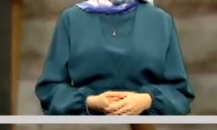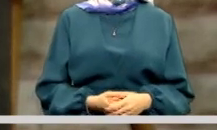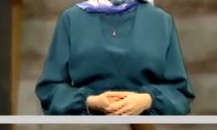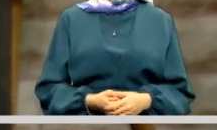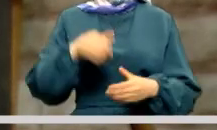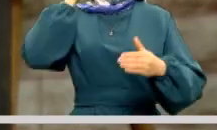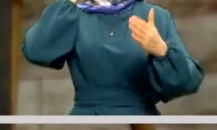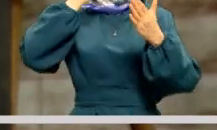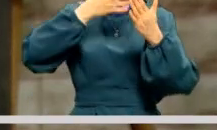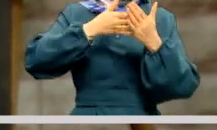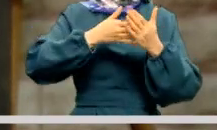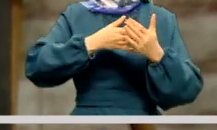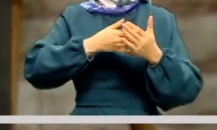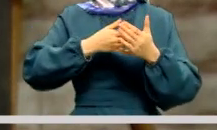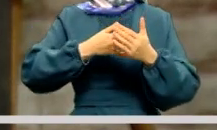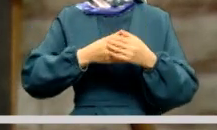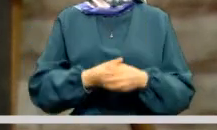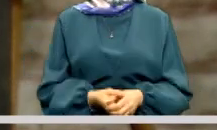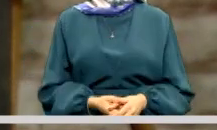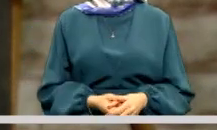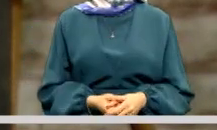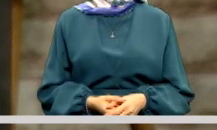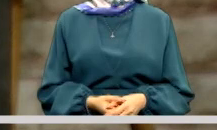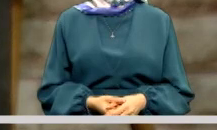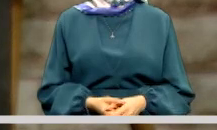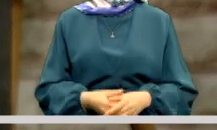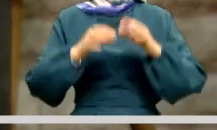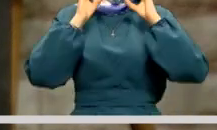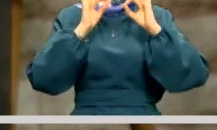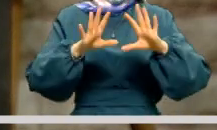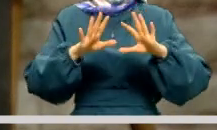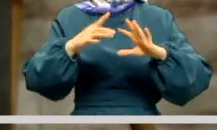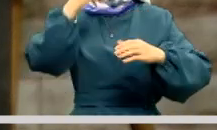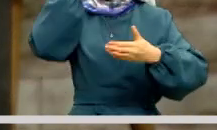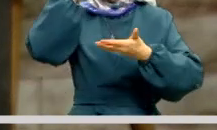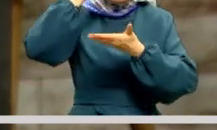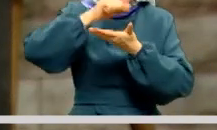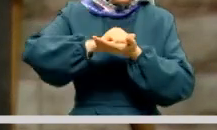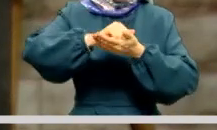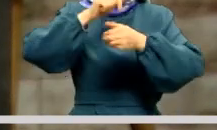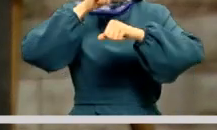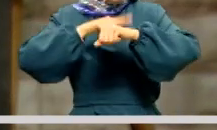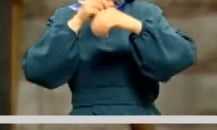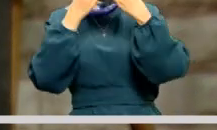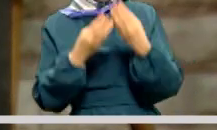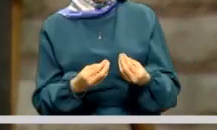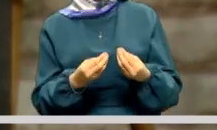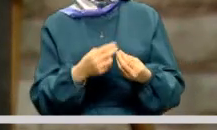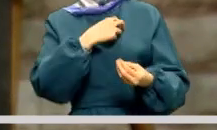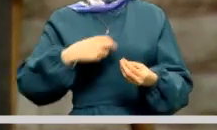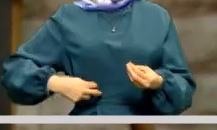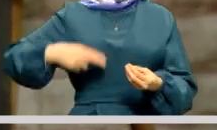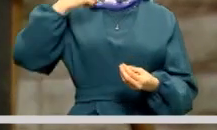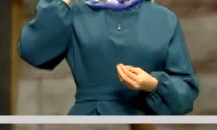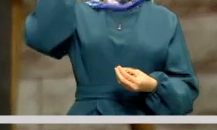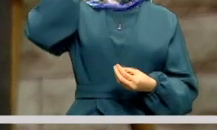ibadetlerde dört baş Yağmur Hani dört dörtlük secdede vakitlice Duran Efendim Peygamberimizin